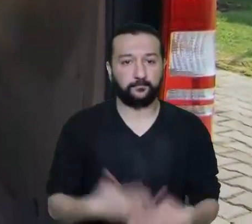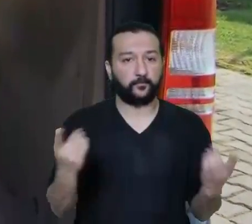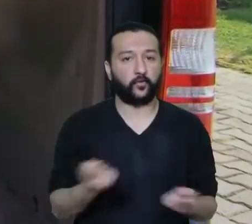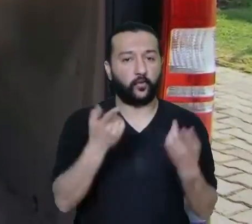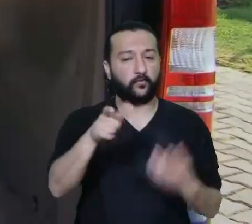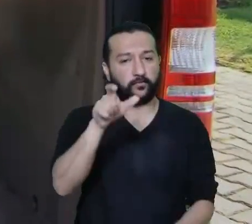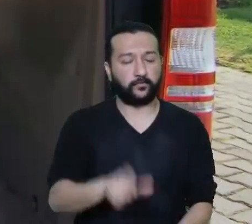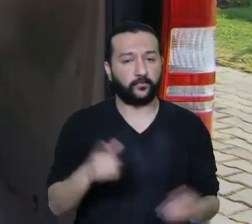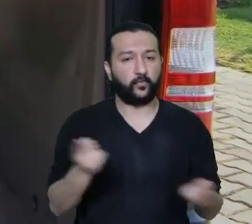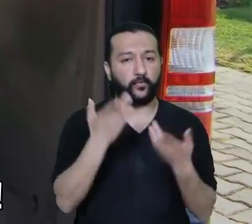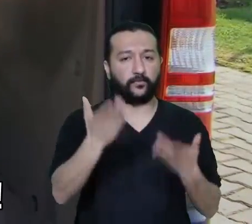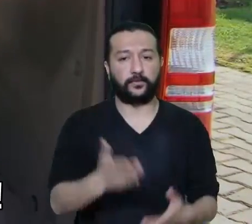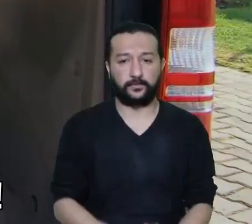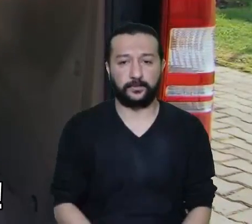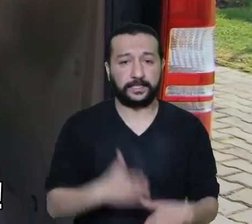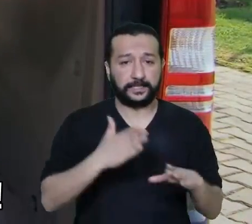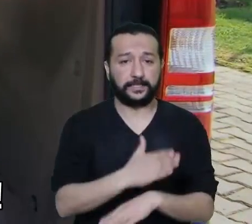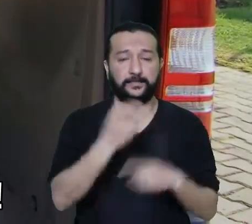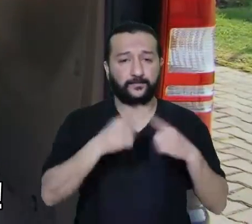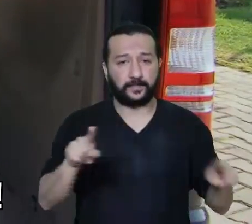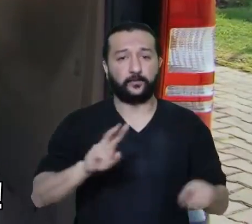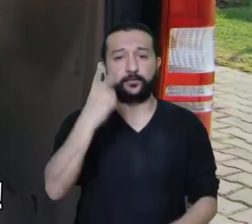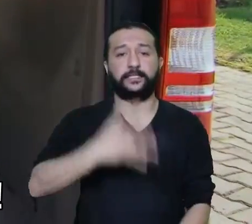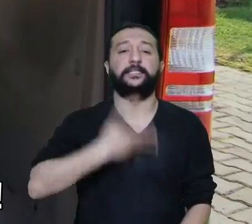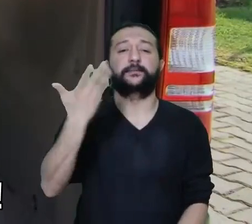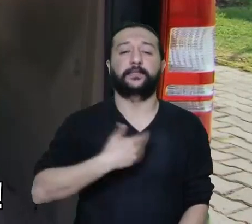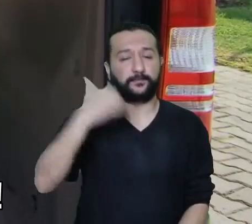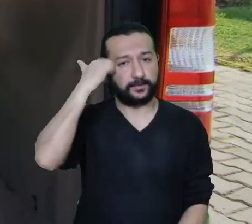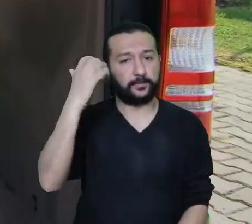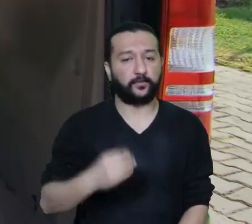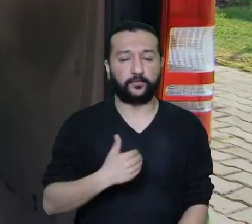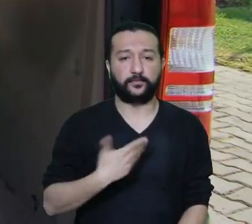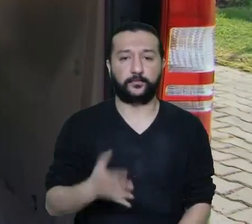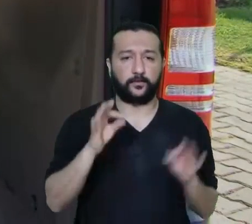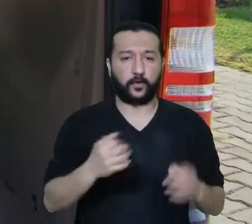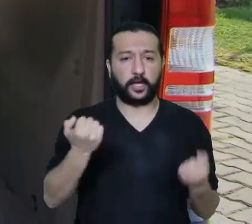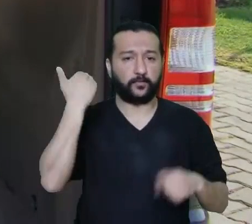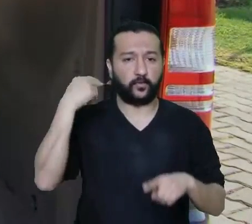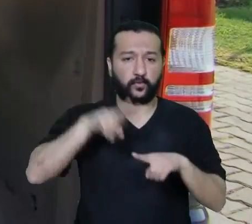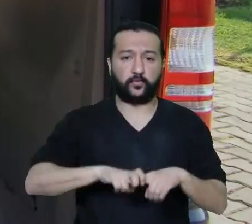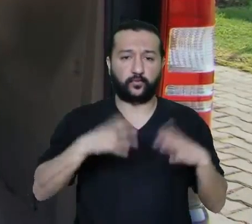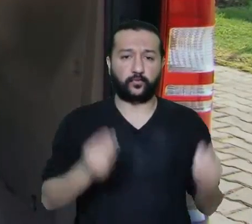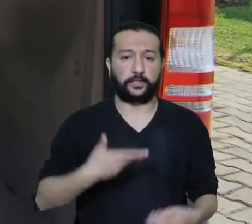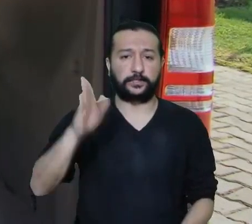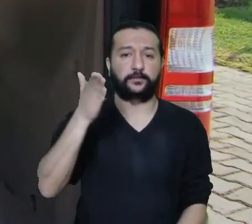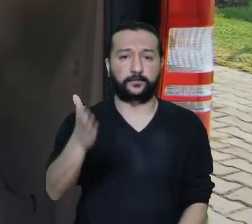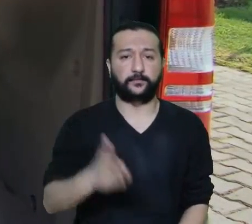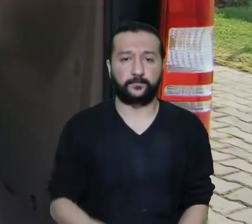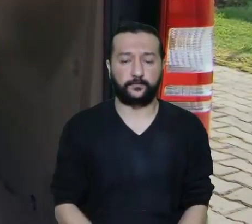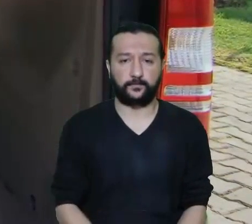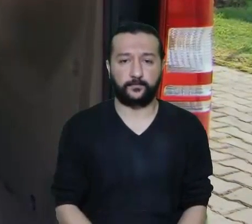Allah arkaya bakıyor. Keşke enteresan bir sürpriz istemeseydim ya. Böyle arabanın arkasına koydu gitti ya.